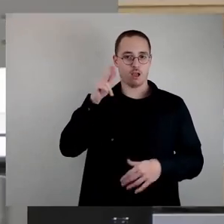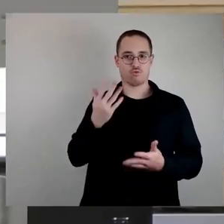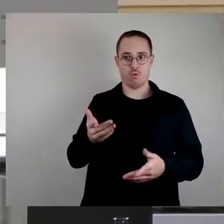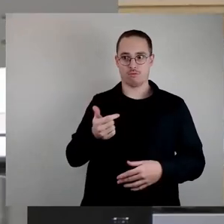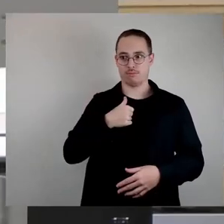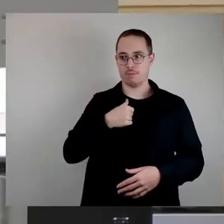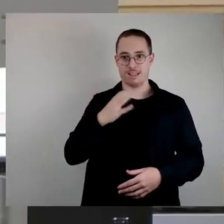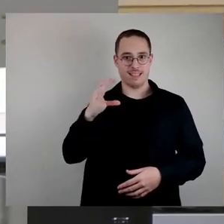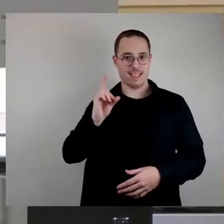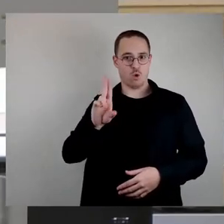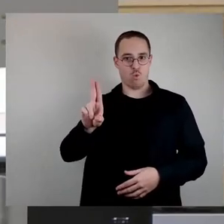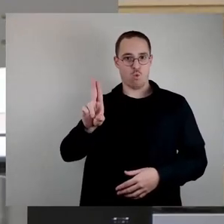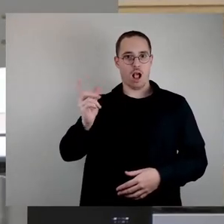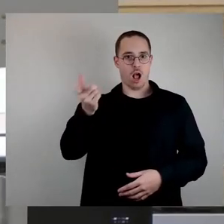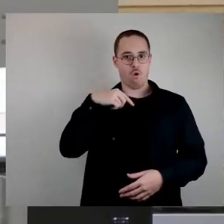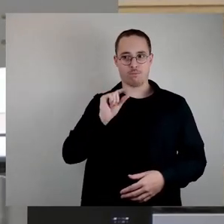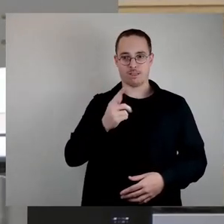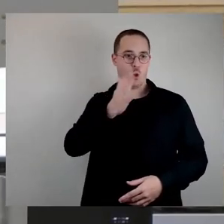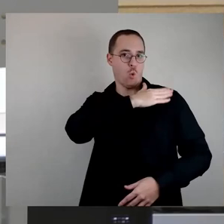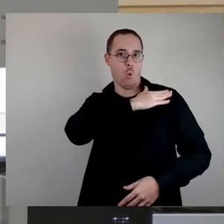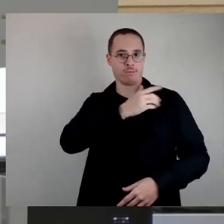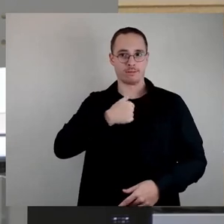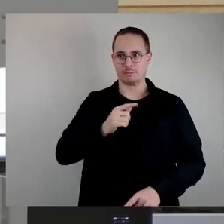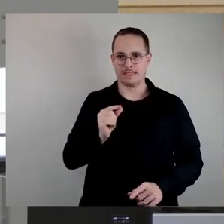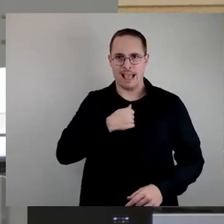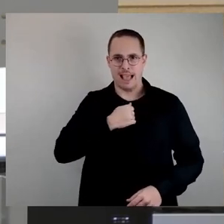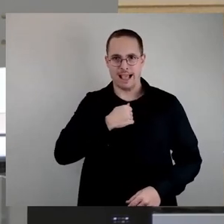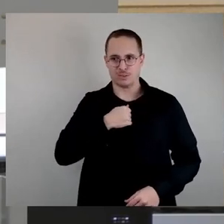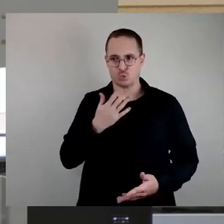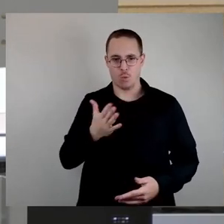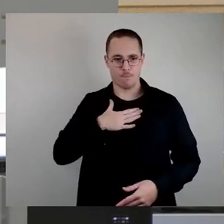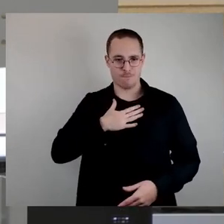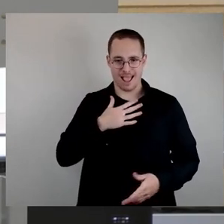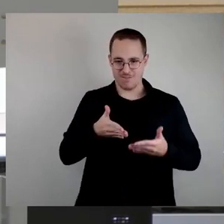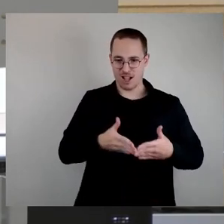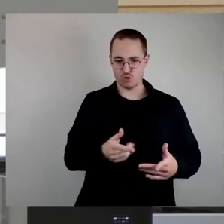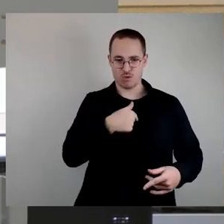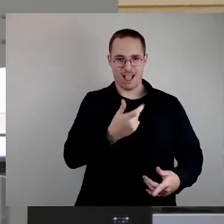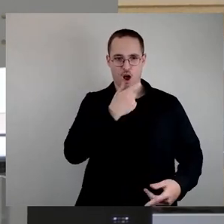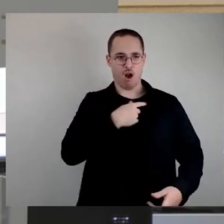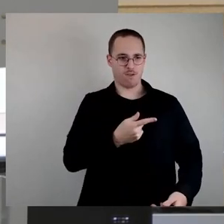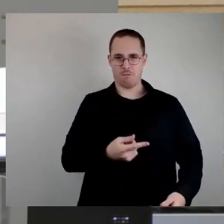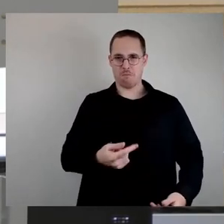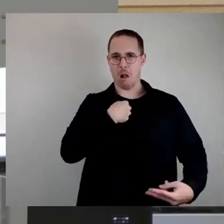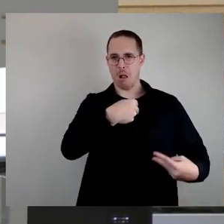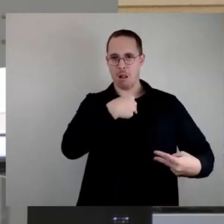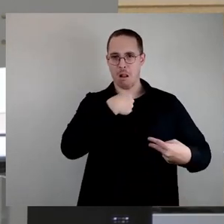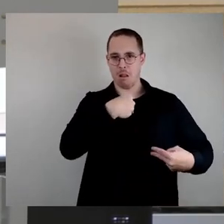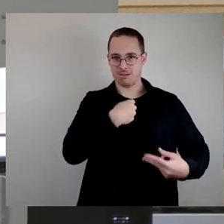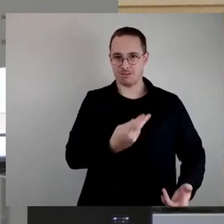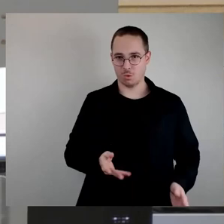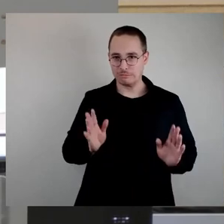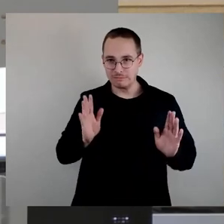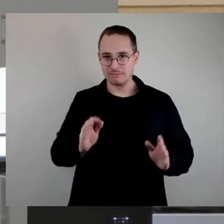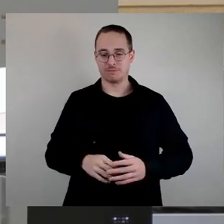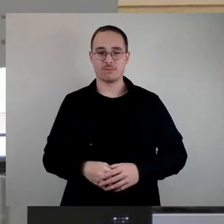eigenen Lager dann Schwierigkeiten einbringt. Aber ich glaube, beim Antrag, bei dem es um die Verbesserung der Situation von Mädchen